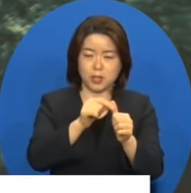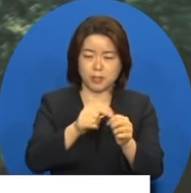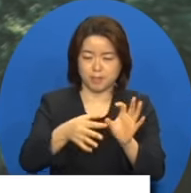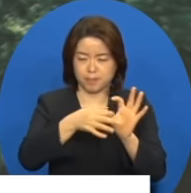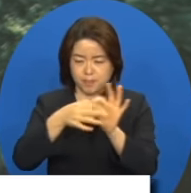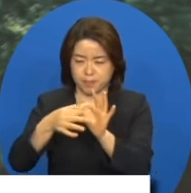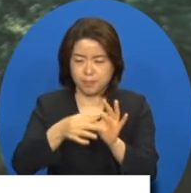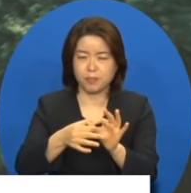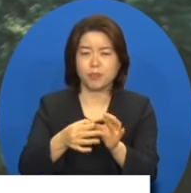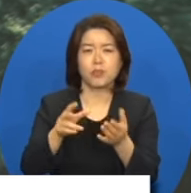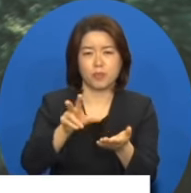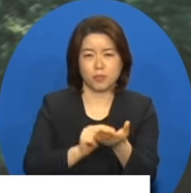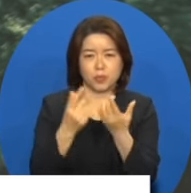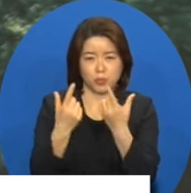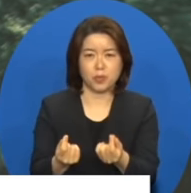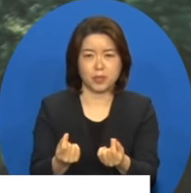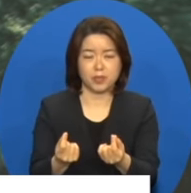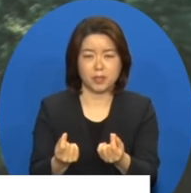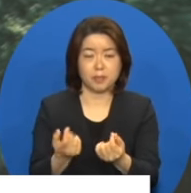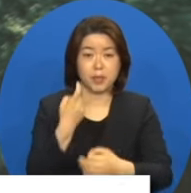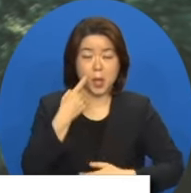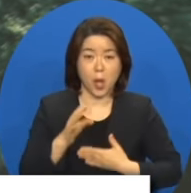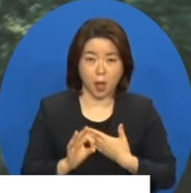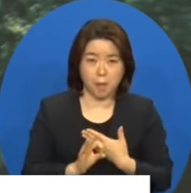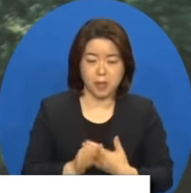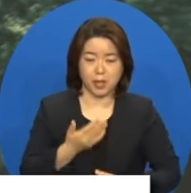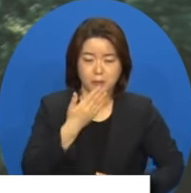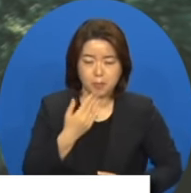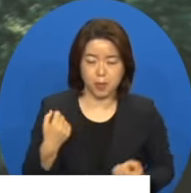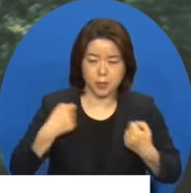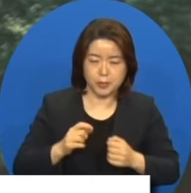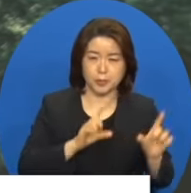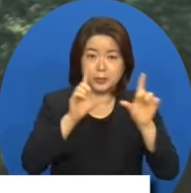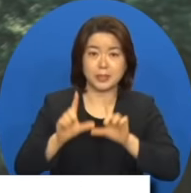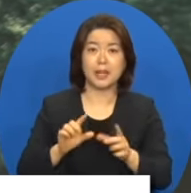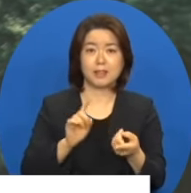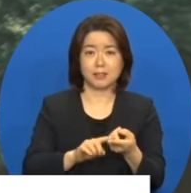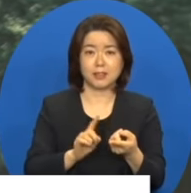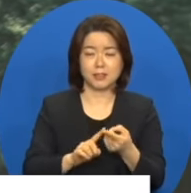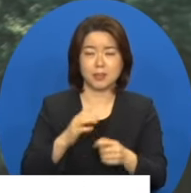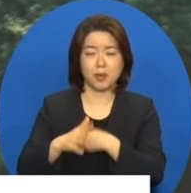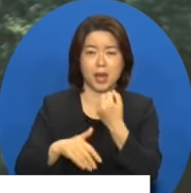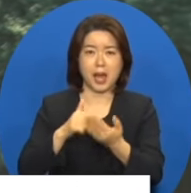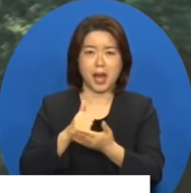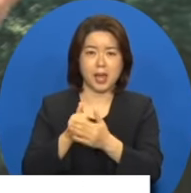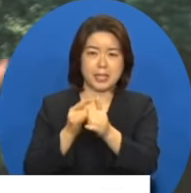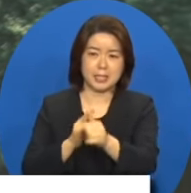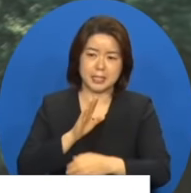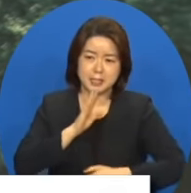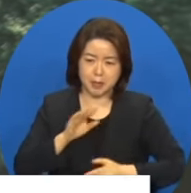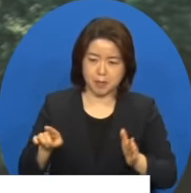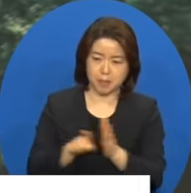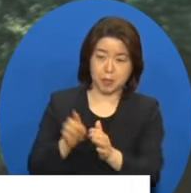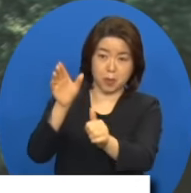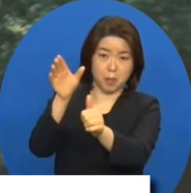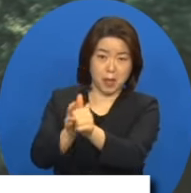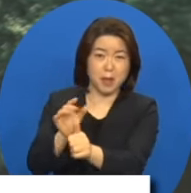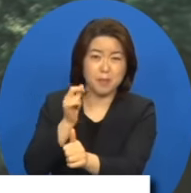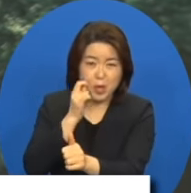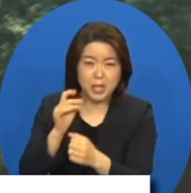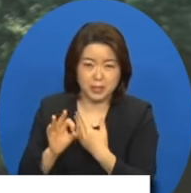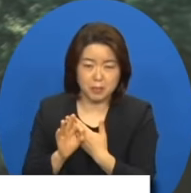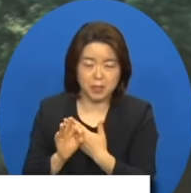직결된 문제입니다. 만약에 먹고 입고 사는 것에 대해서 하나님께 정말 믿고 맡겨지지